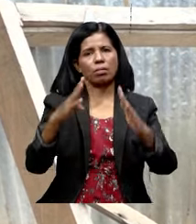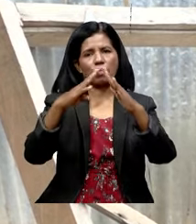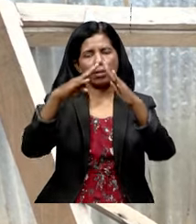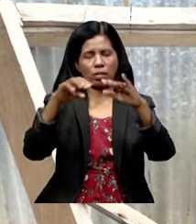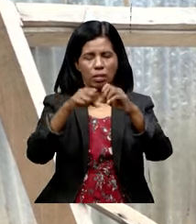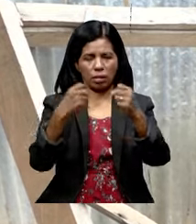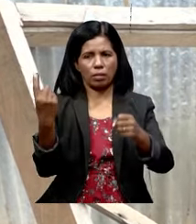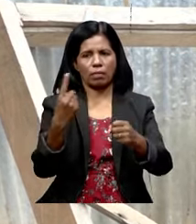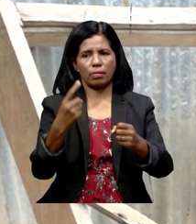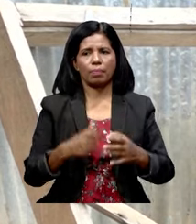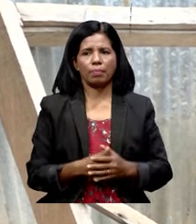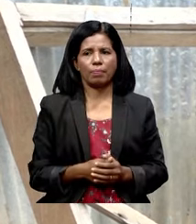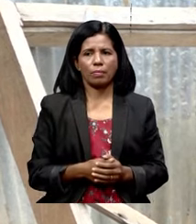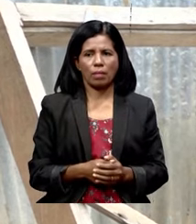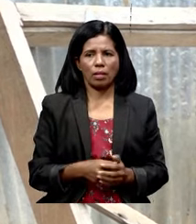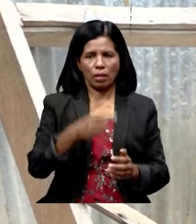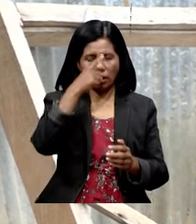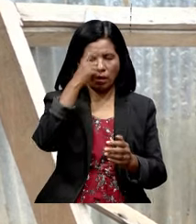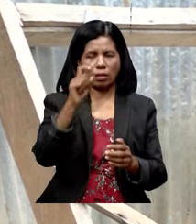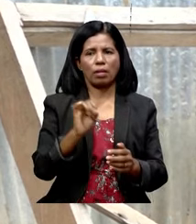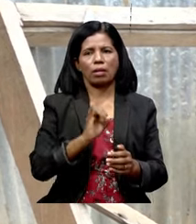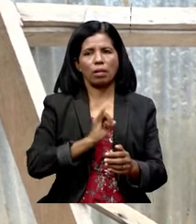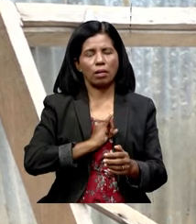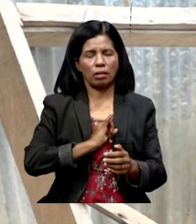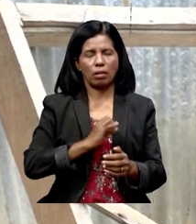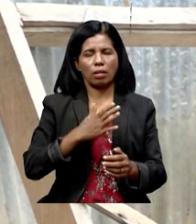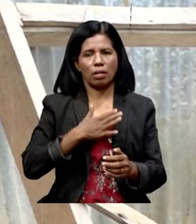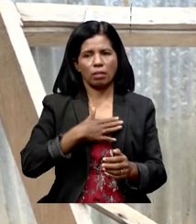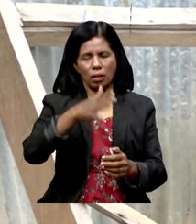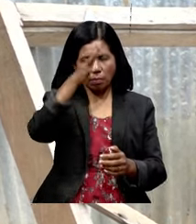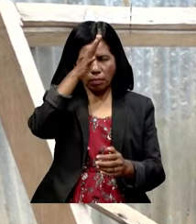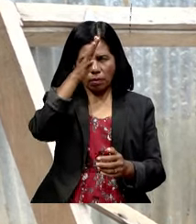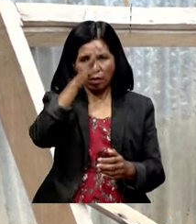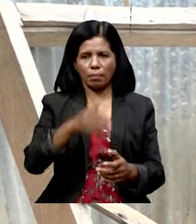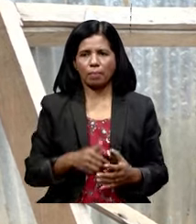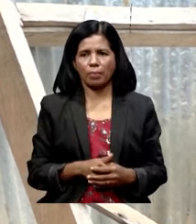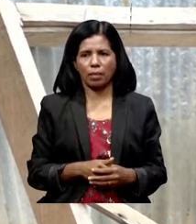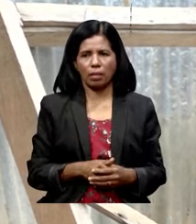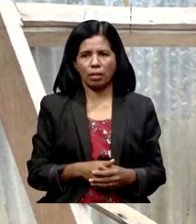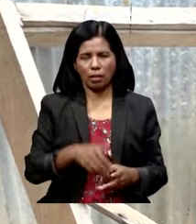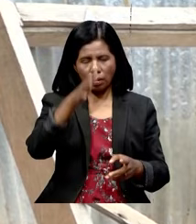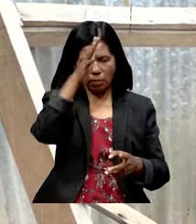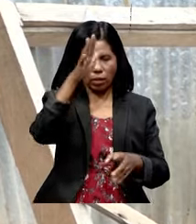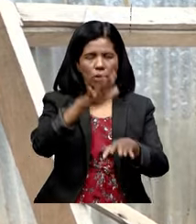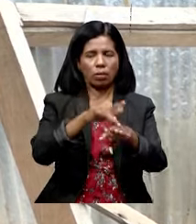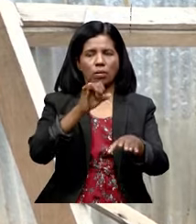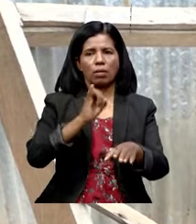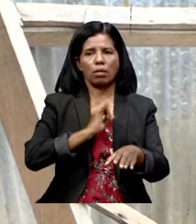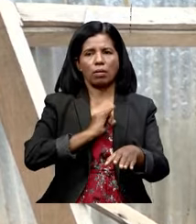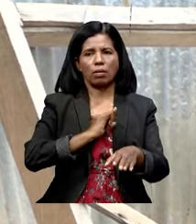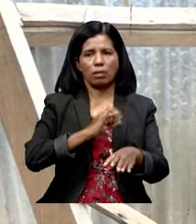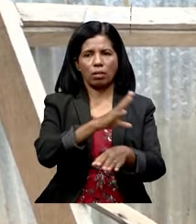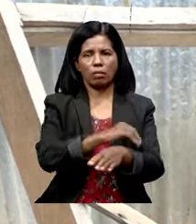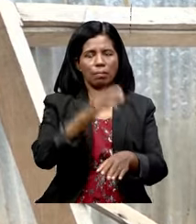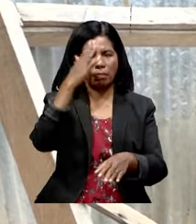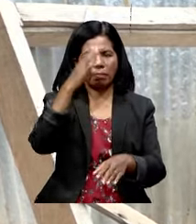nafatin tamah nafatin mos dan hau ne apa bene kon hela hau ba be hau